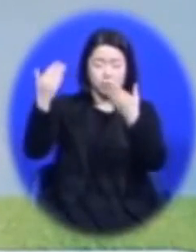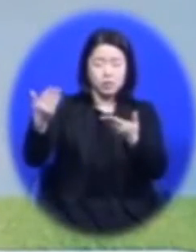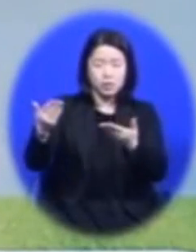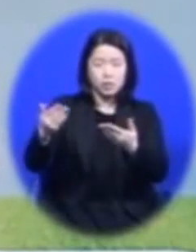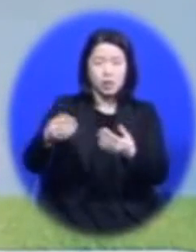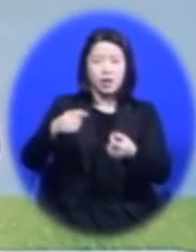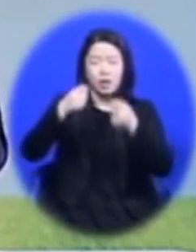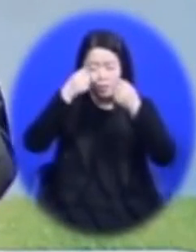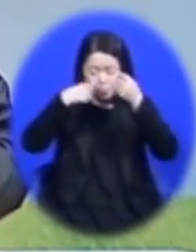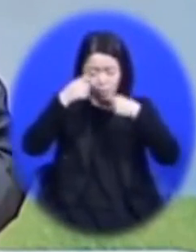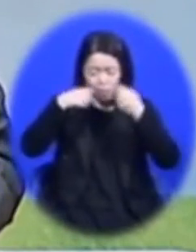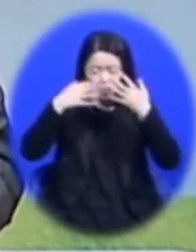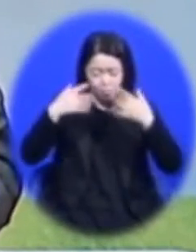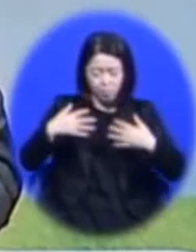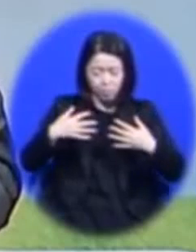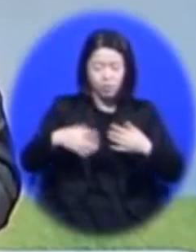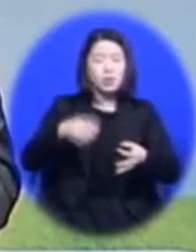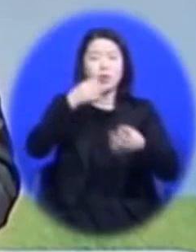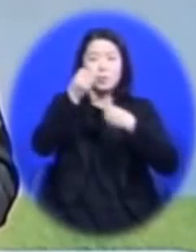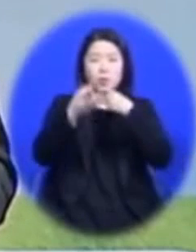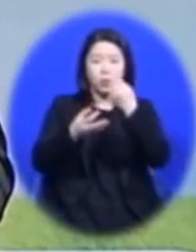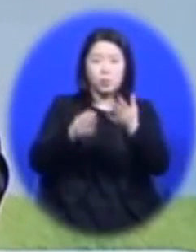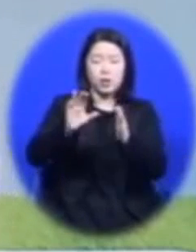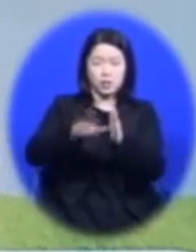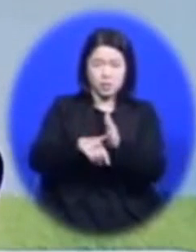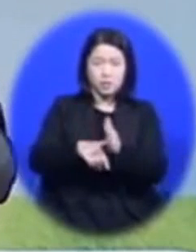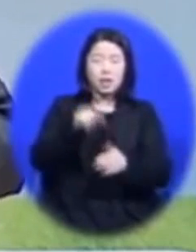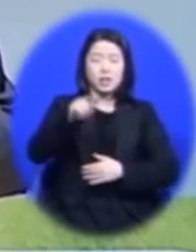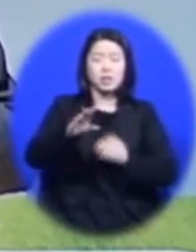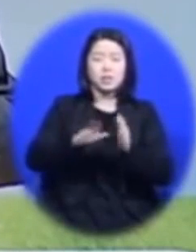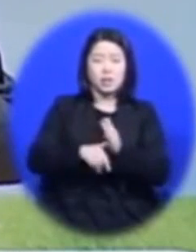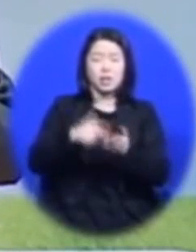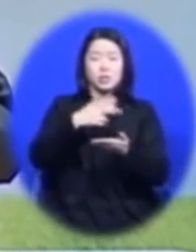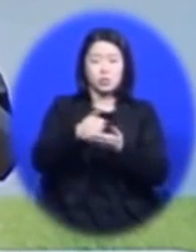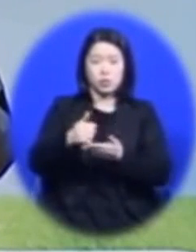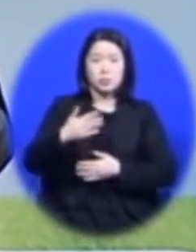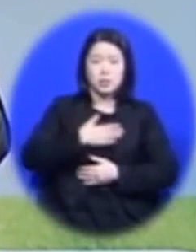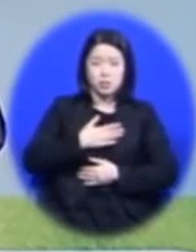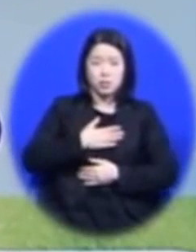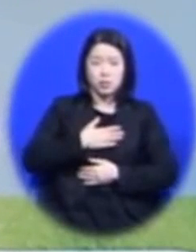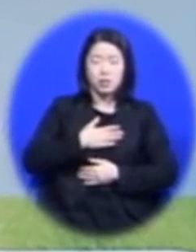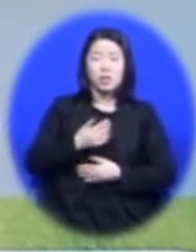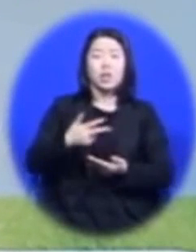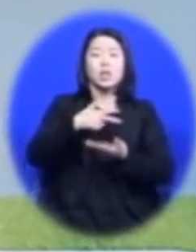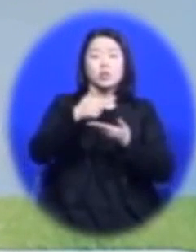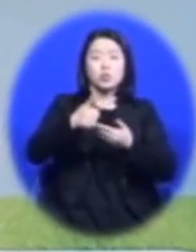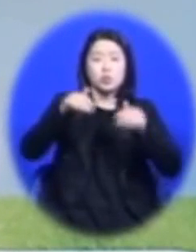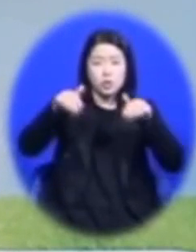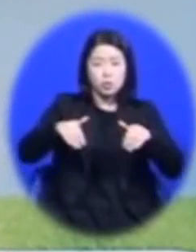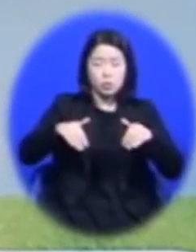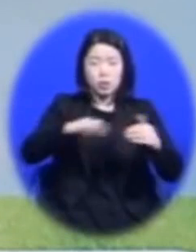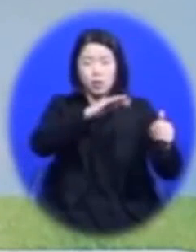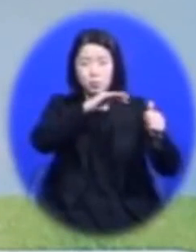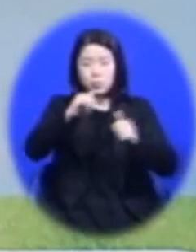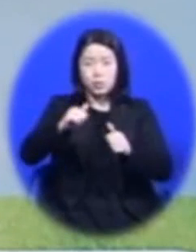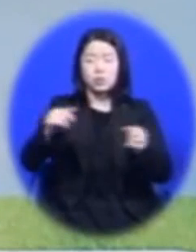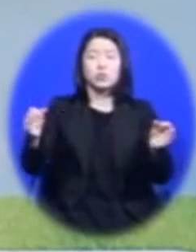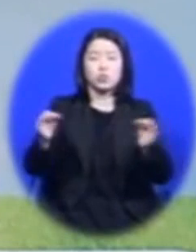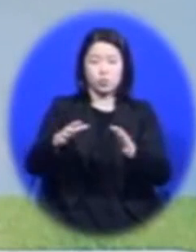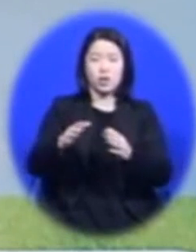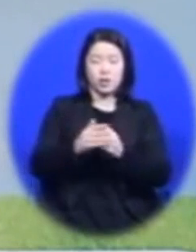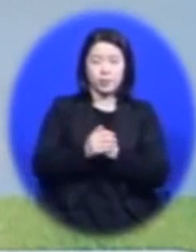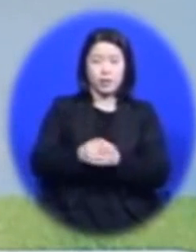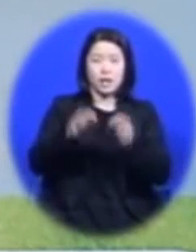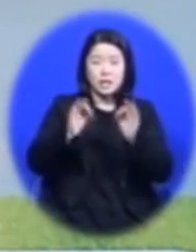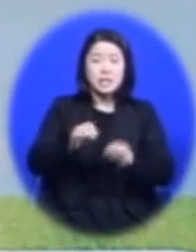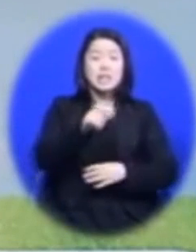그러면서 펑펑 울면서 고백했을 때 그때는 주님이 저를 주의 종이 되라고 부르시는 순간